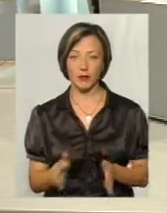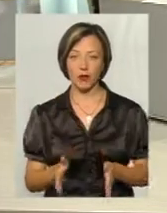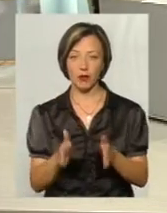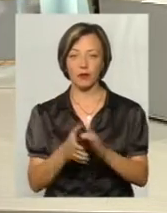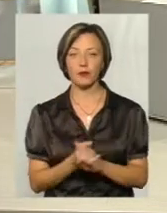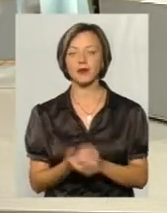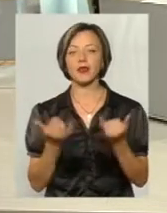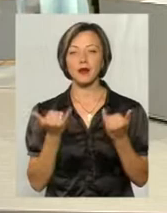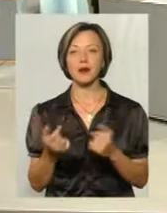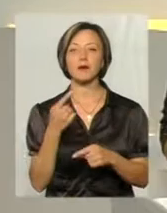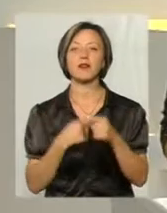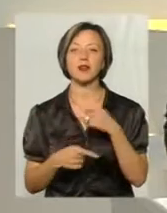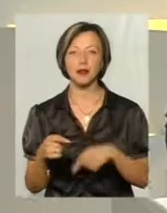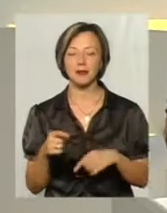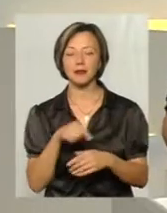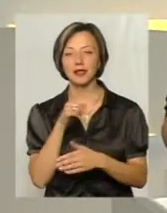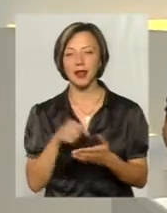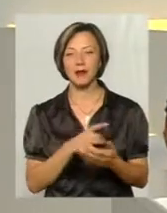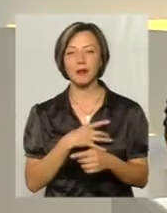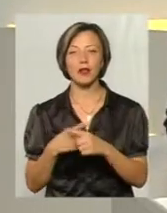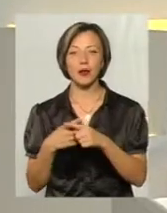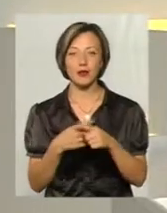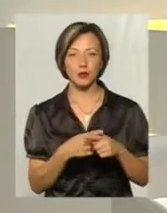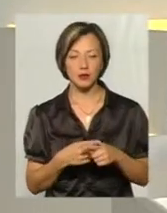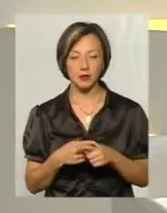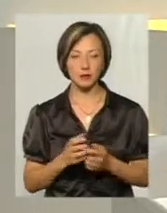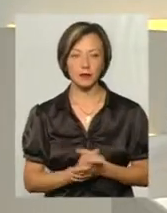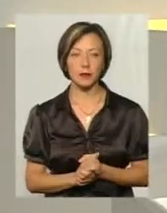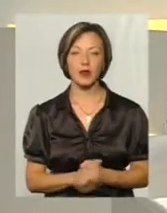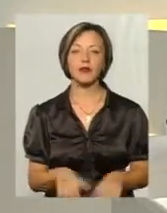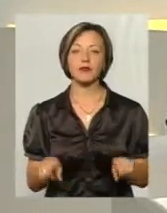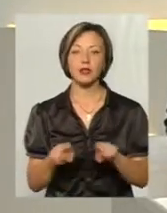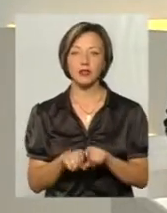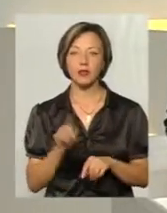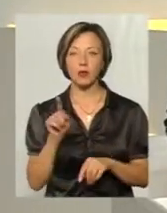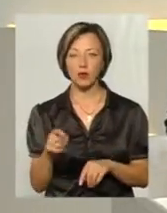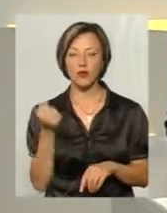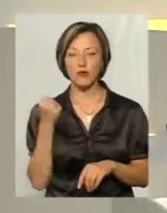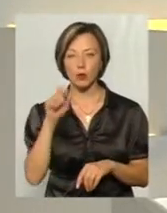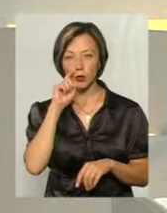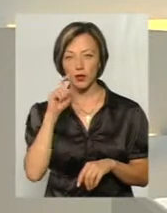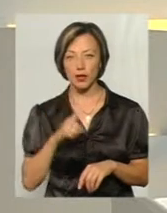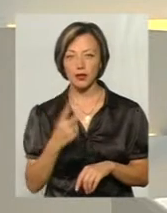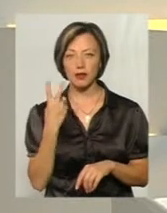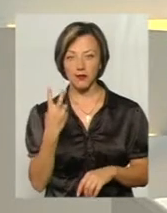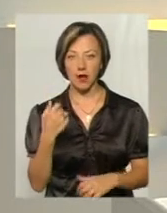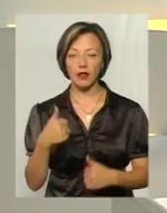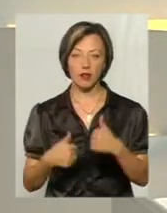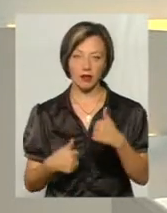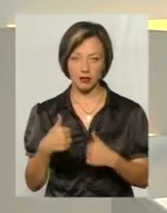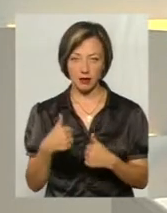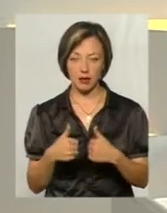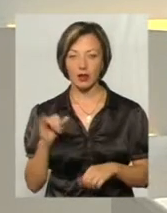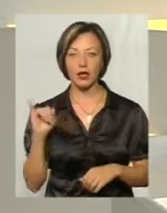Тепер давайте повернемося до питання білорусів. Все ж таки вони виграли на Україні цього року 2 тендери.